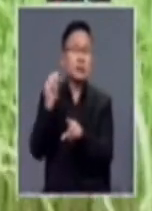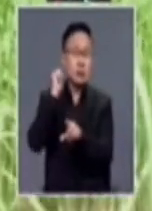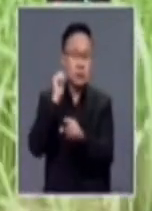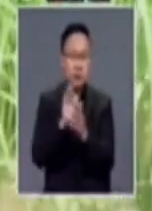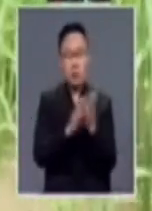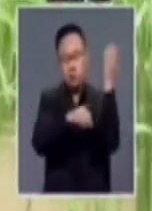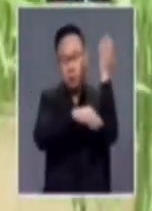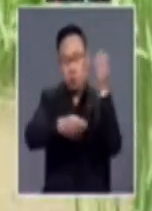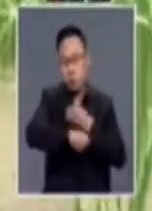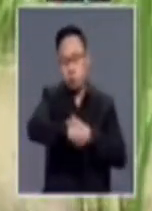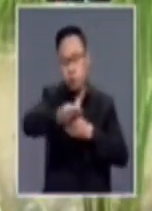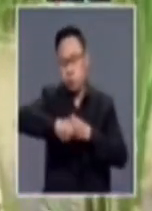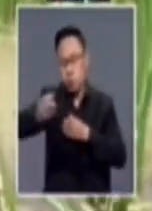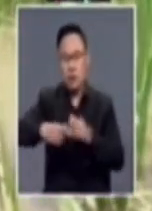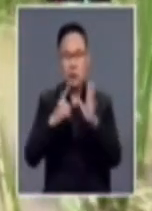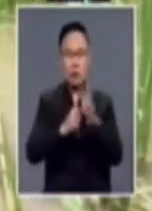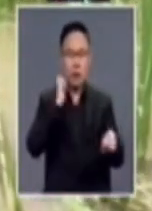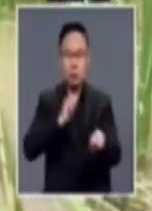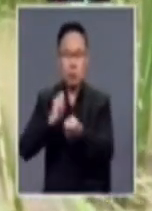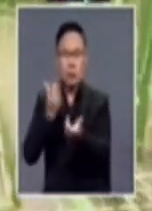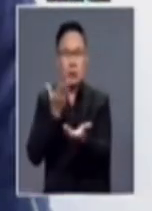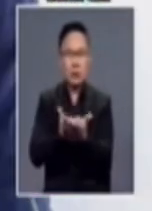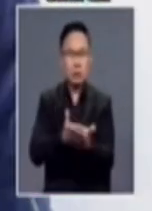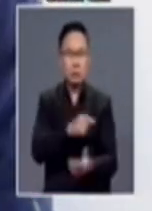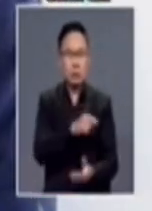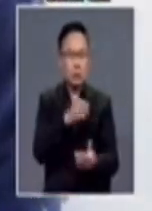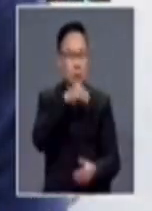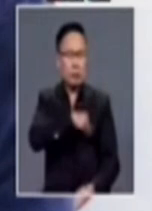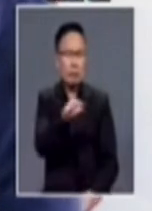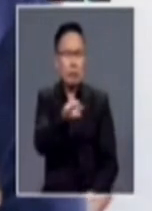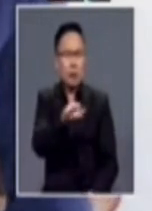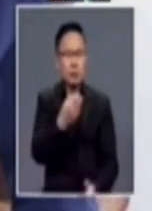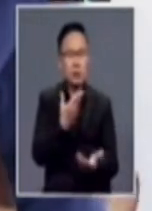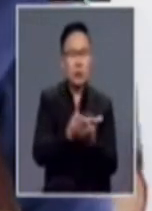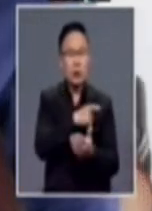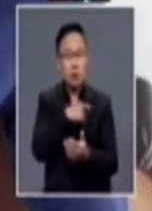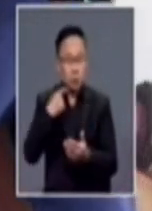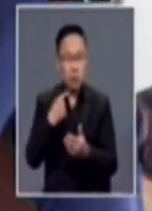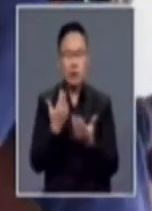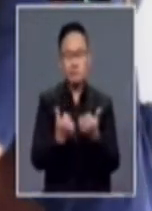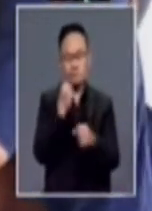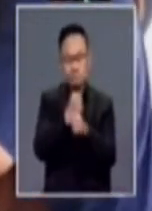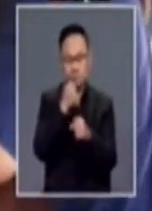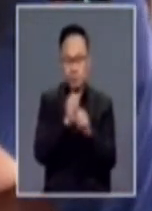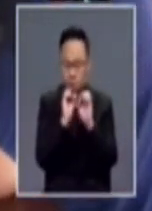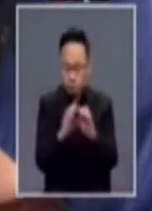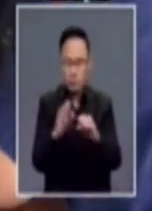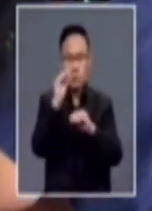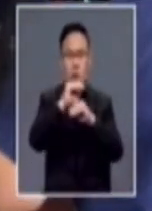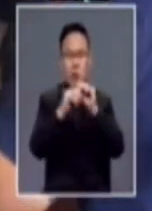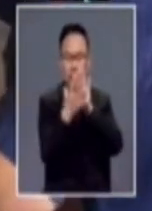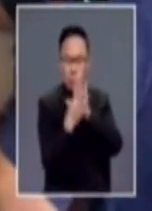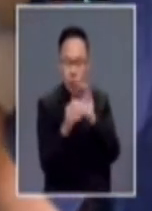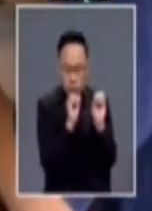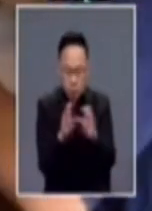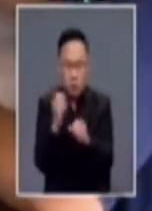คือใส่ปุ๋ยใส่ยาเกษตรกรจะมีกำไรลดลงจึงเปิดโครงการอบรมเชิงปฏิบัติการให้กับกลุ่มเกษตรกรร